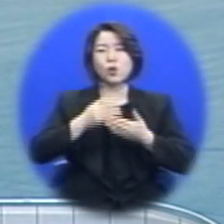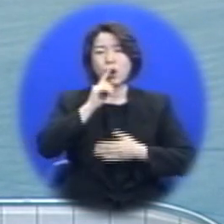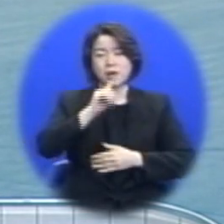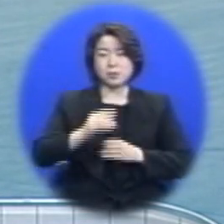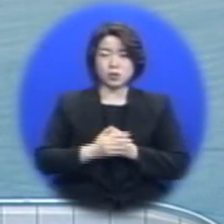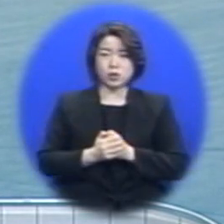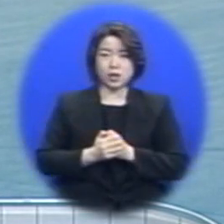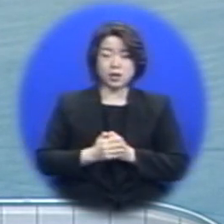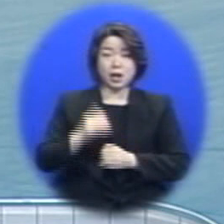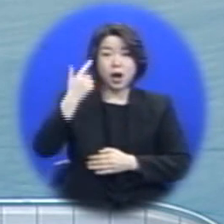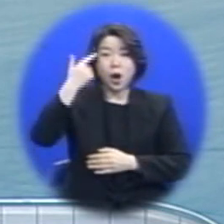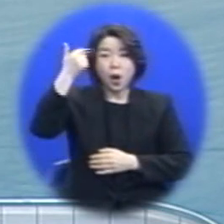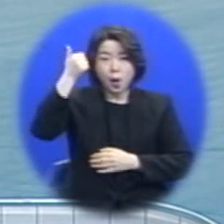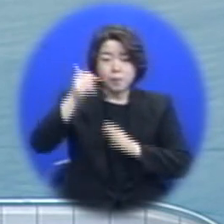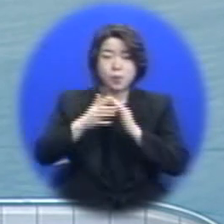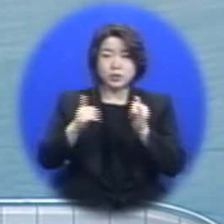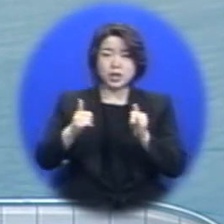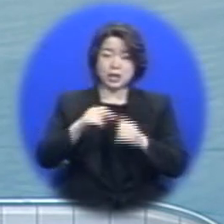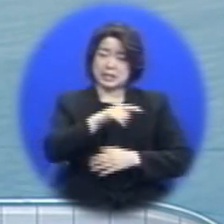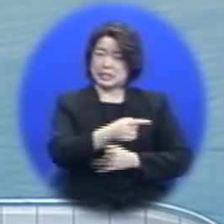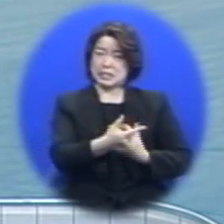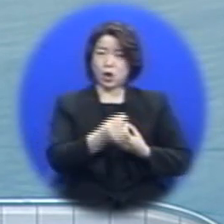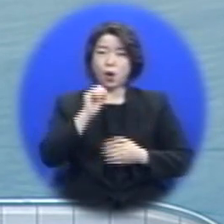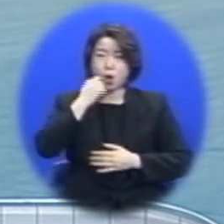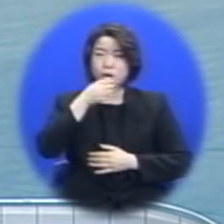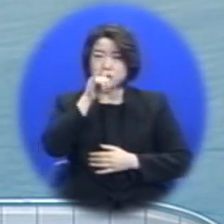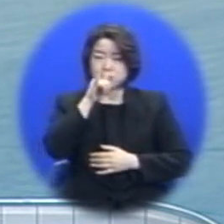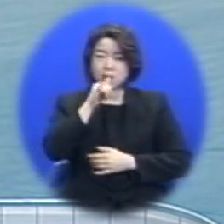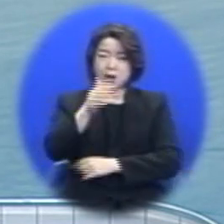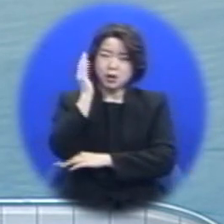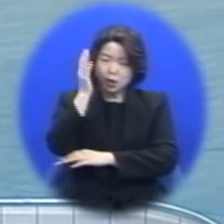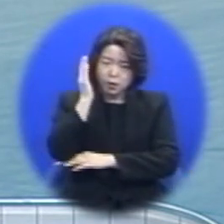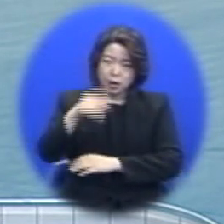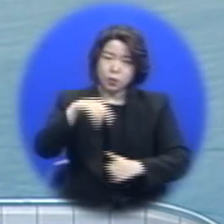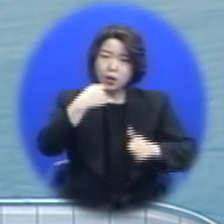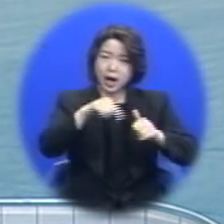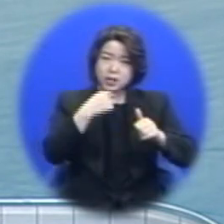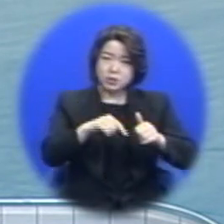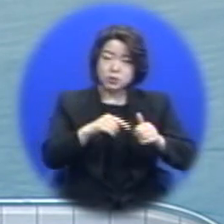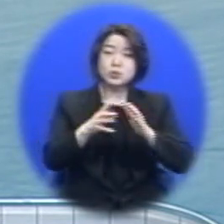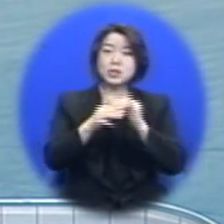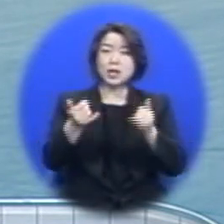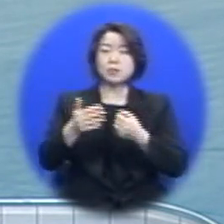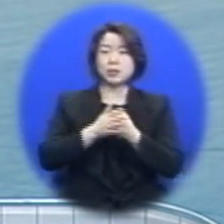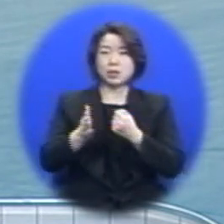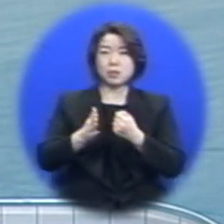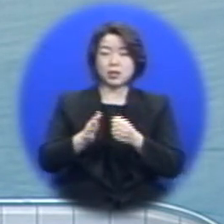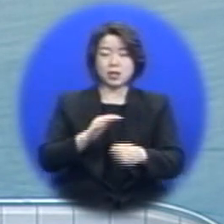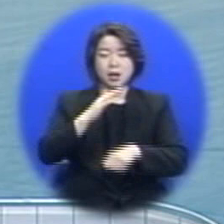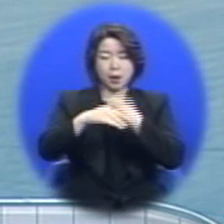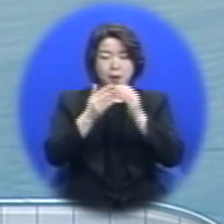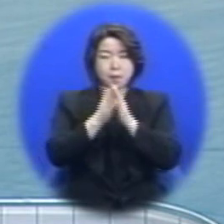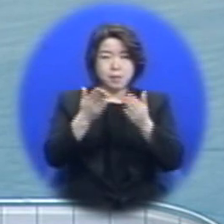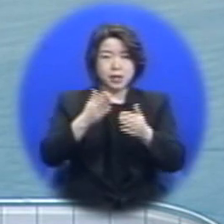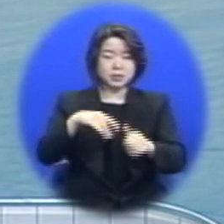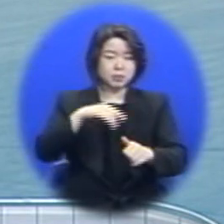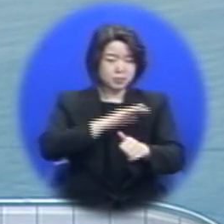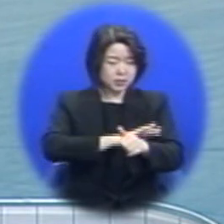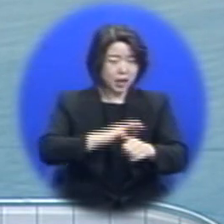목사가 이런 어려움이 있어요. 설교를 하고 성경을 가르치는 사람이라 성경은 잘 알지만 말씀을 먹지 않은